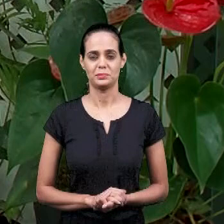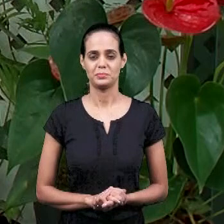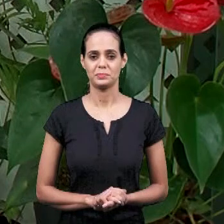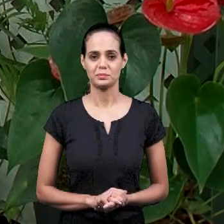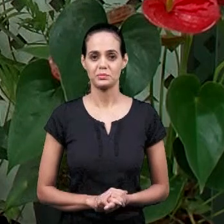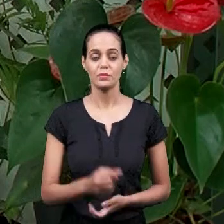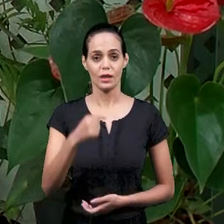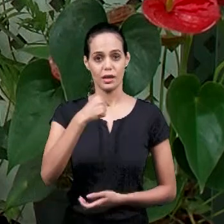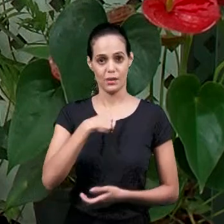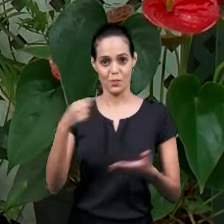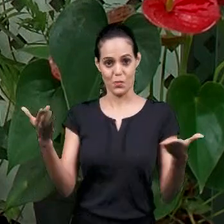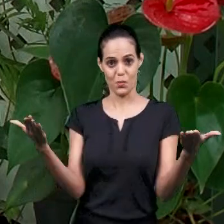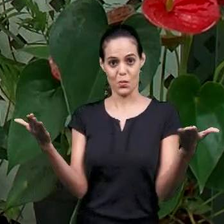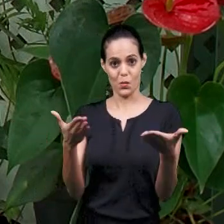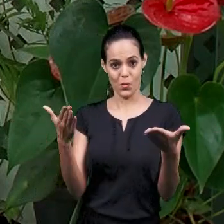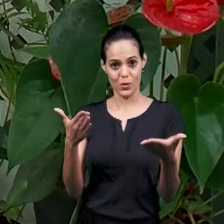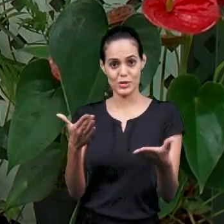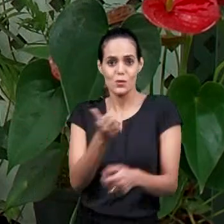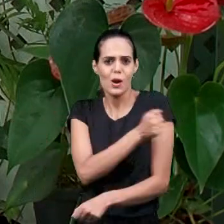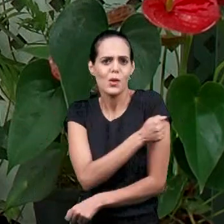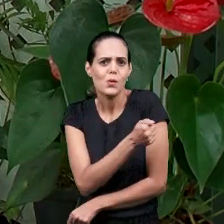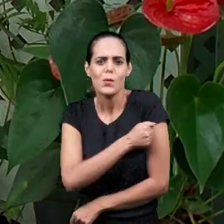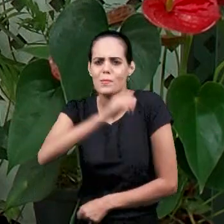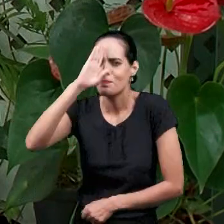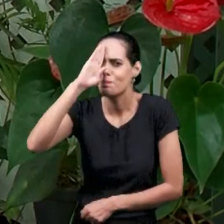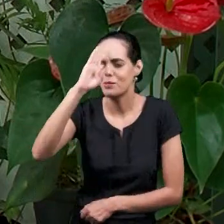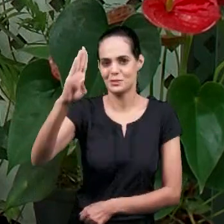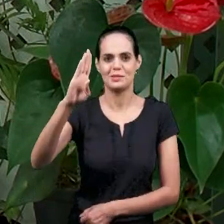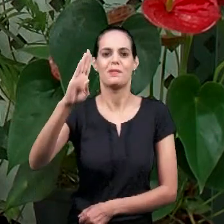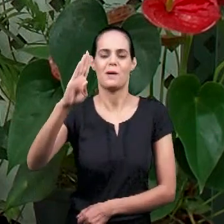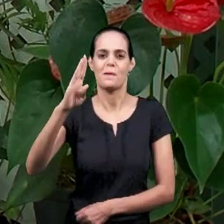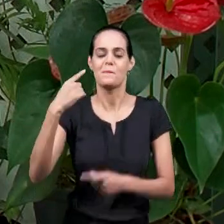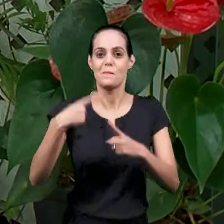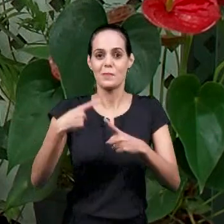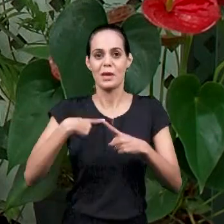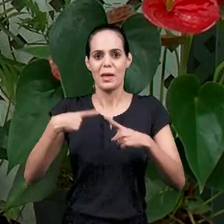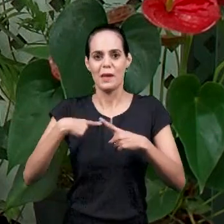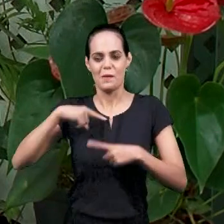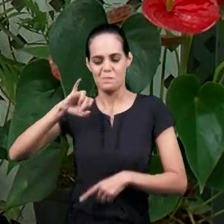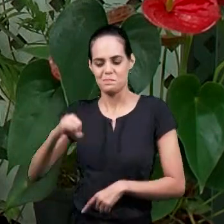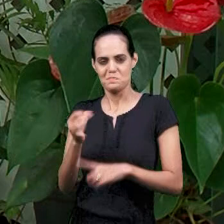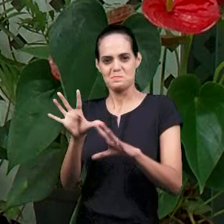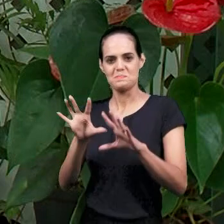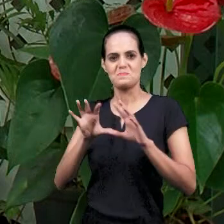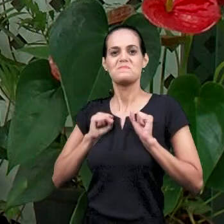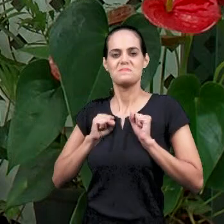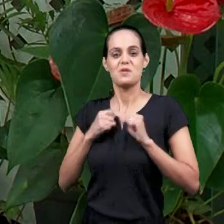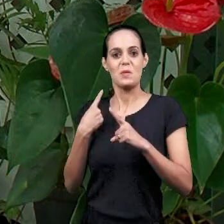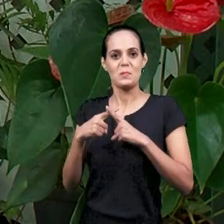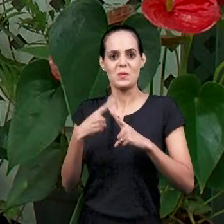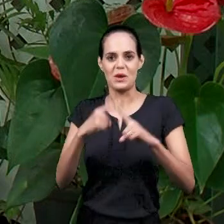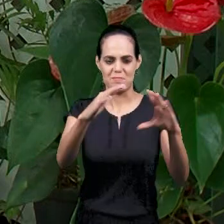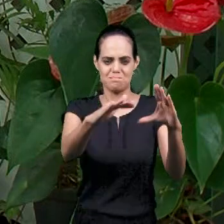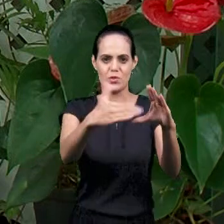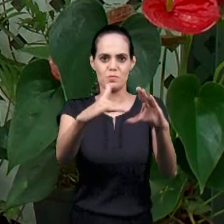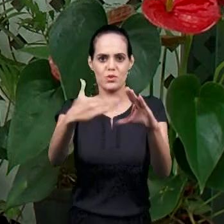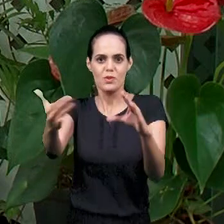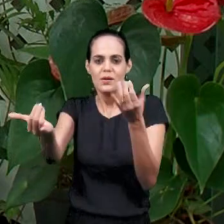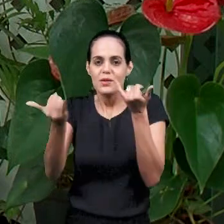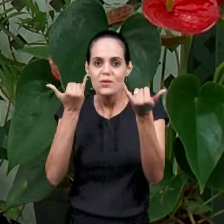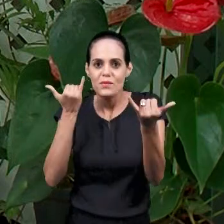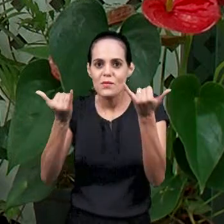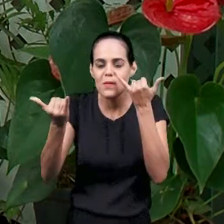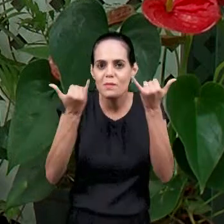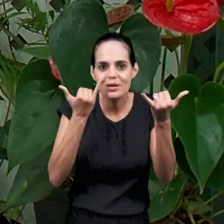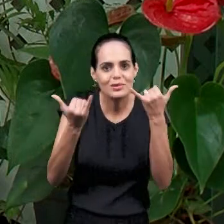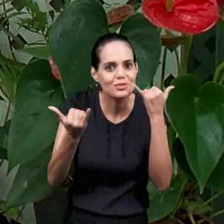bien, moi aujourd'hui, je suis le plus grand élève ici, l'élève qui a plus de profit, parce